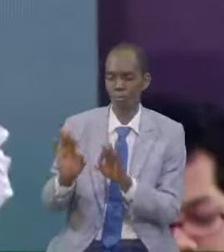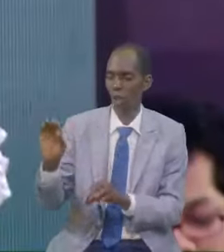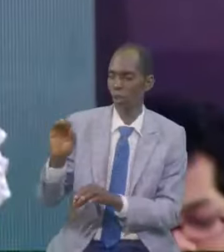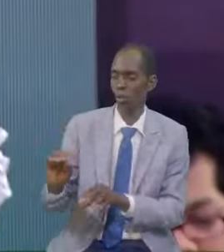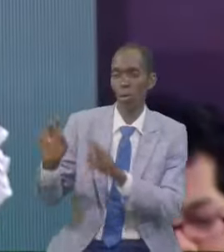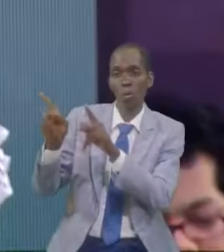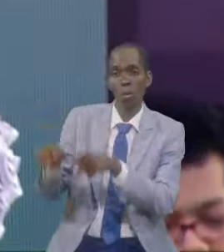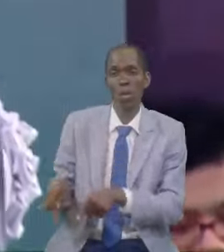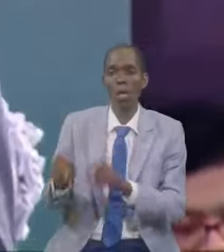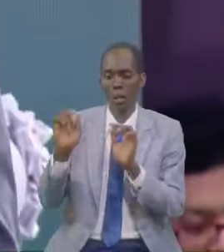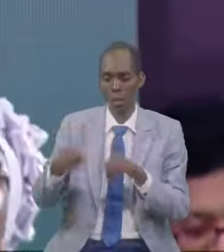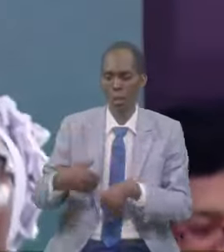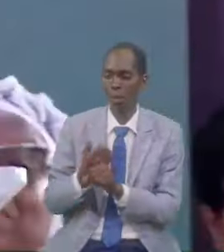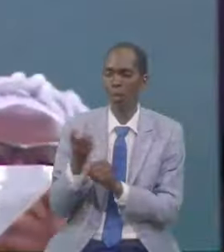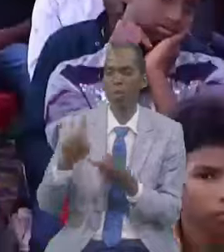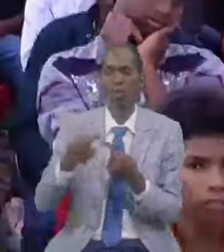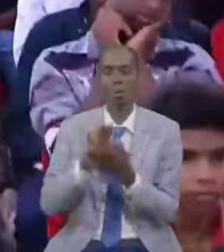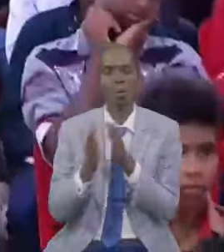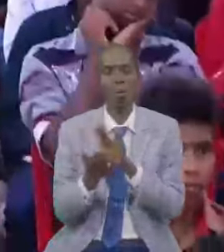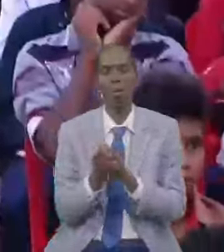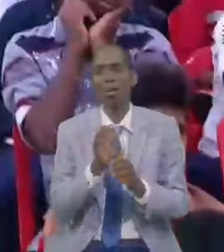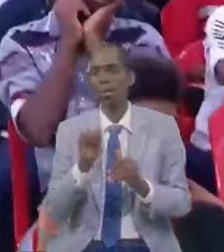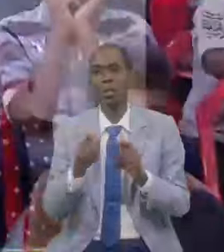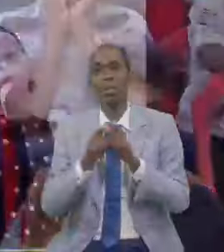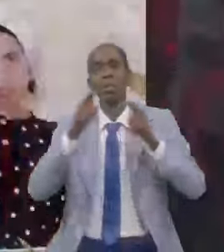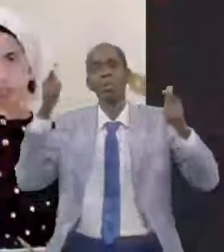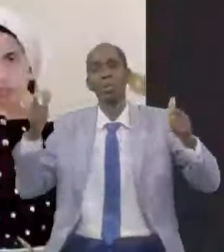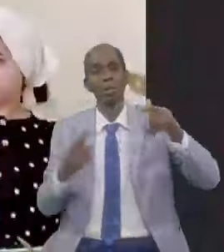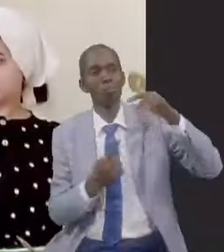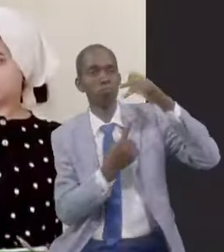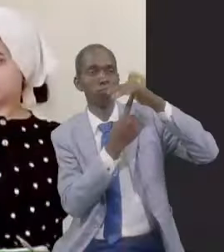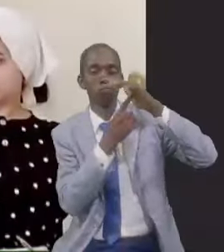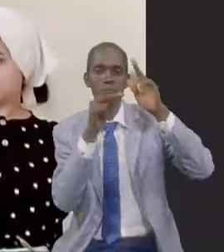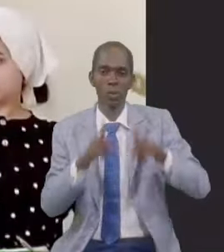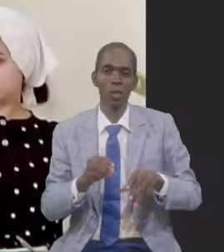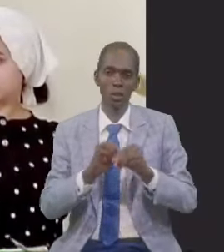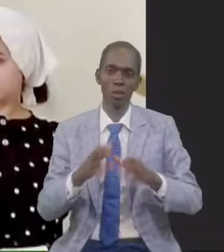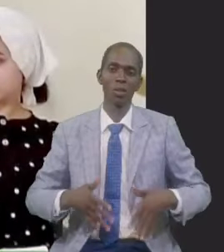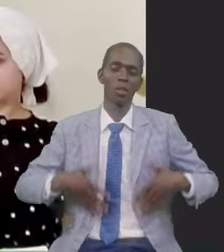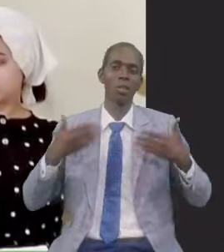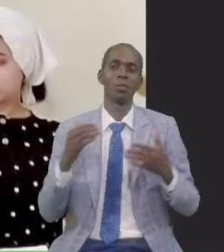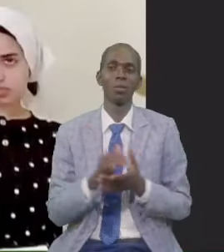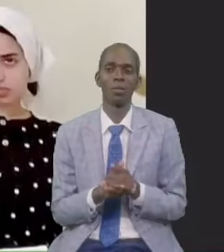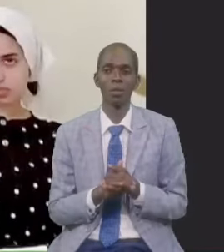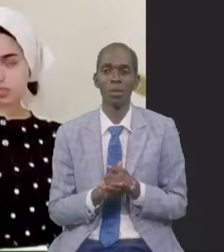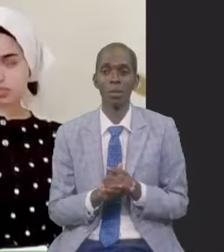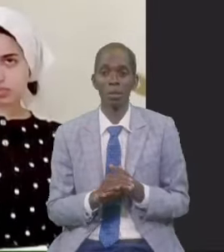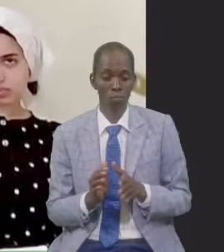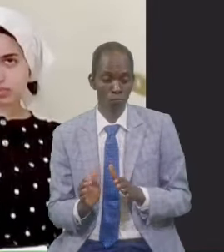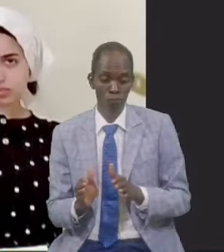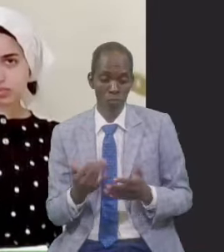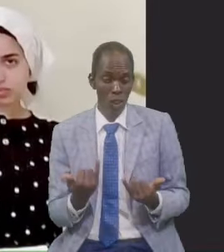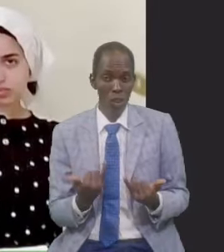యు ఎ హీరో ఇన్ యువర్ లైఫ్. ఆయన మీ జీవితంలో మిమ్మును కథానాయకునిగా చేస్తారు. అపార్ట్ ఫ్రమ్ క్రైస్ట్, క్రీస్తు